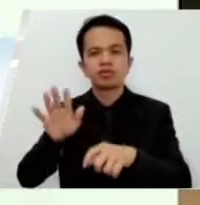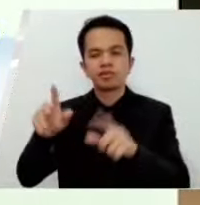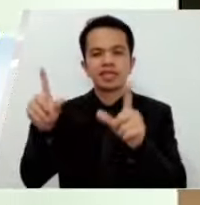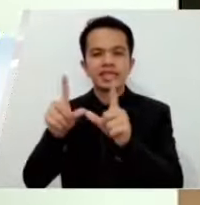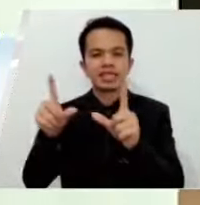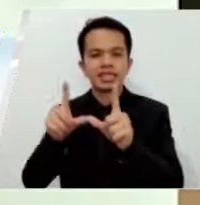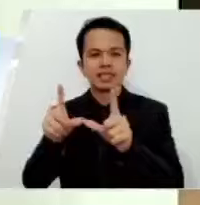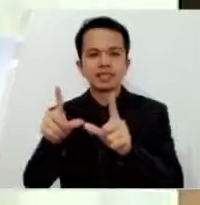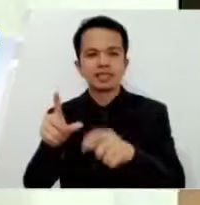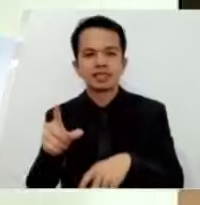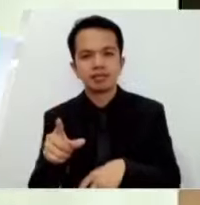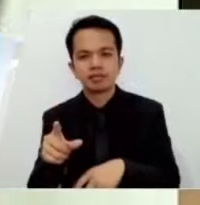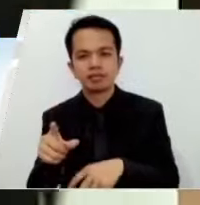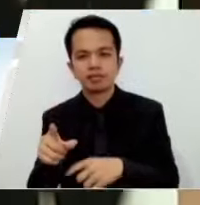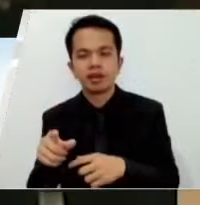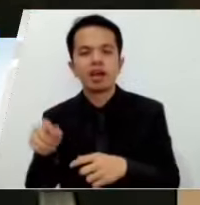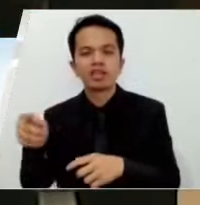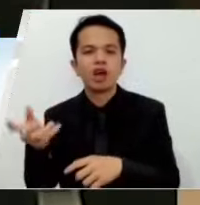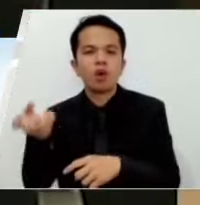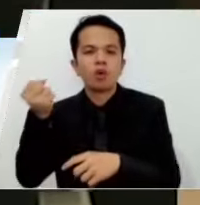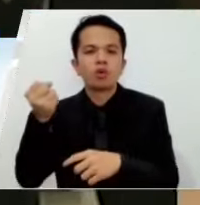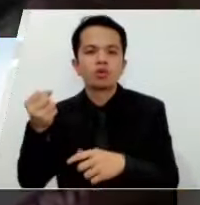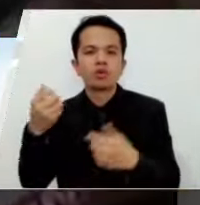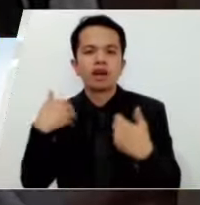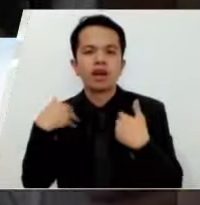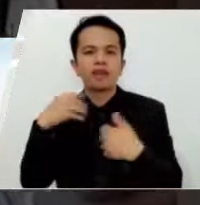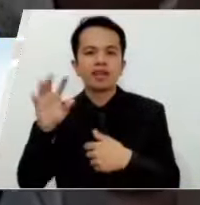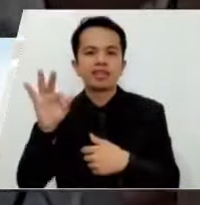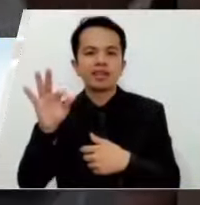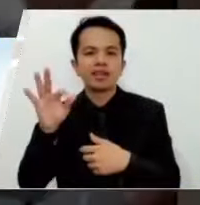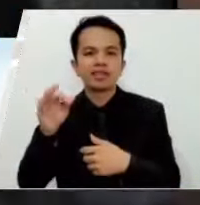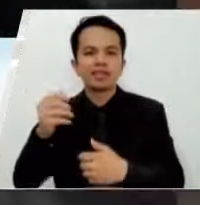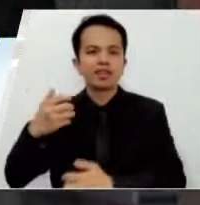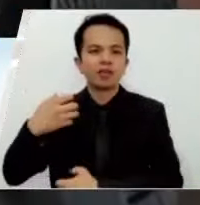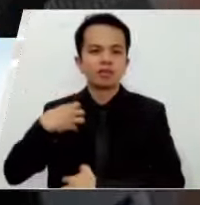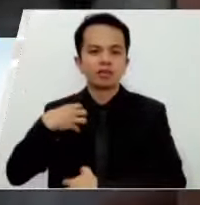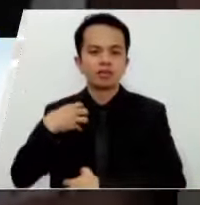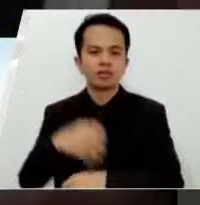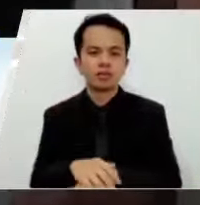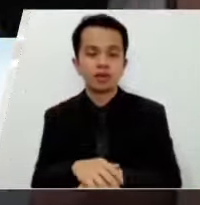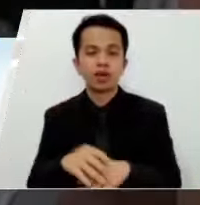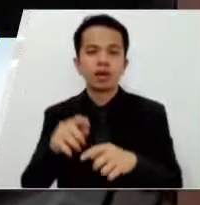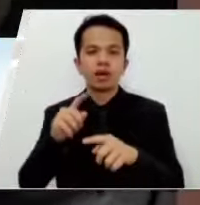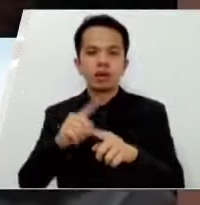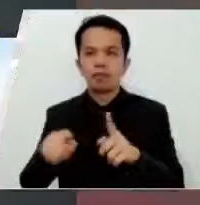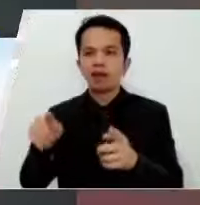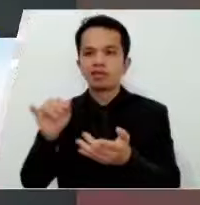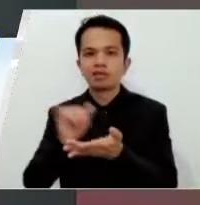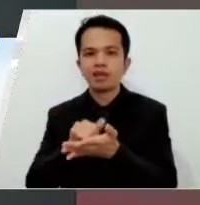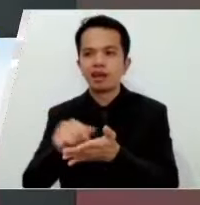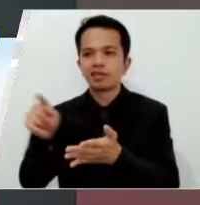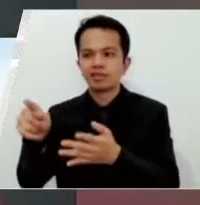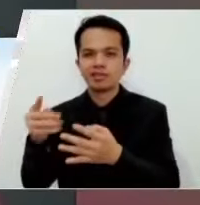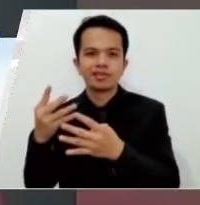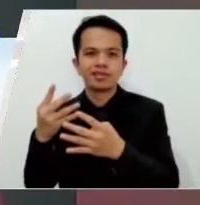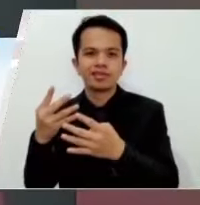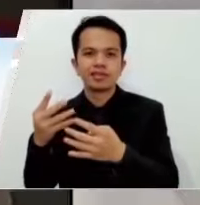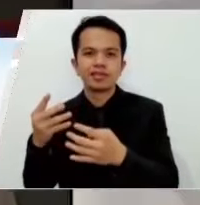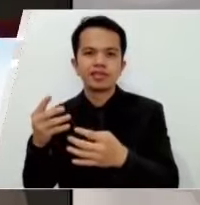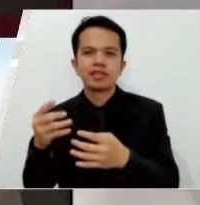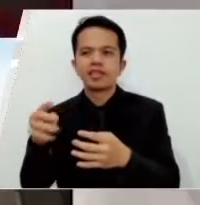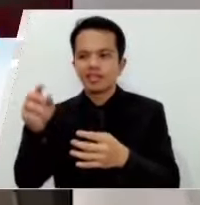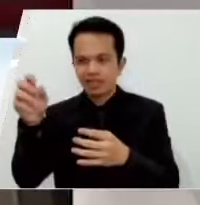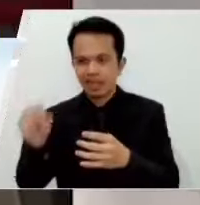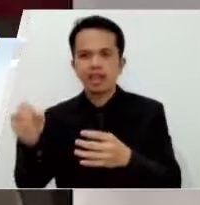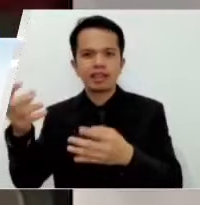na nagmamay-ari ng 19 na armas. Pero dahil itinuturing ng pugante si Quiboloy, maari na raw siyang arestuhin kahit